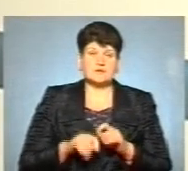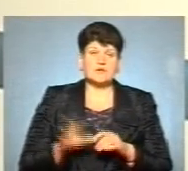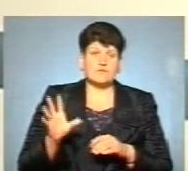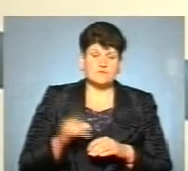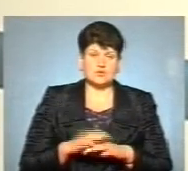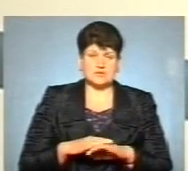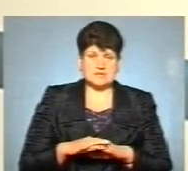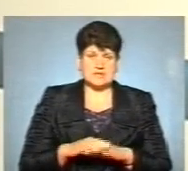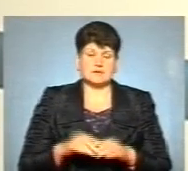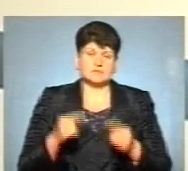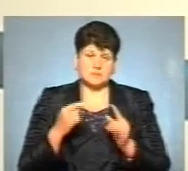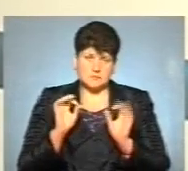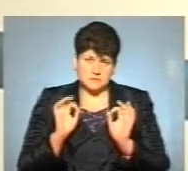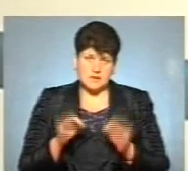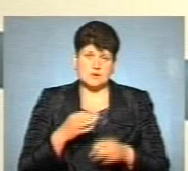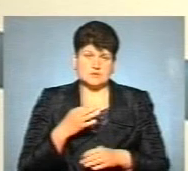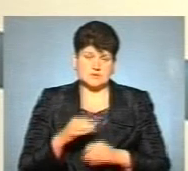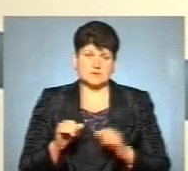сказано керівниками